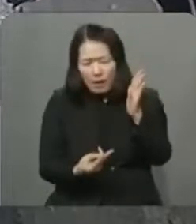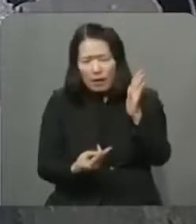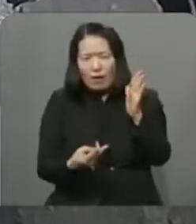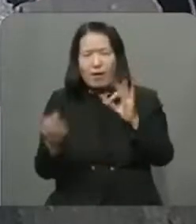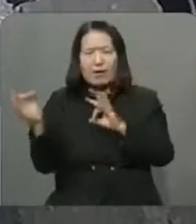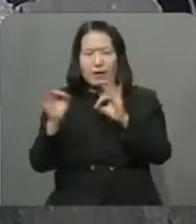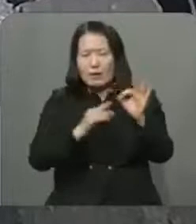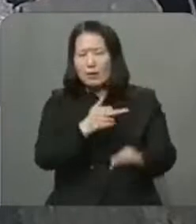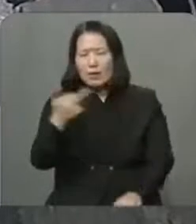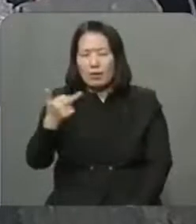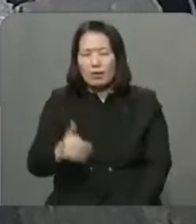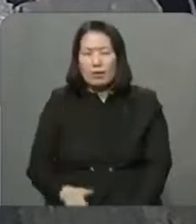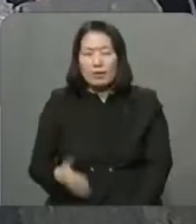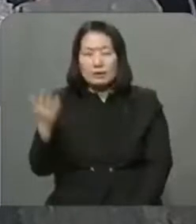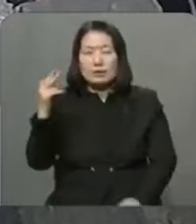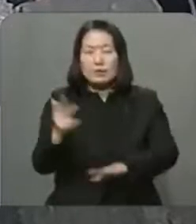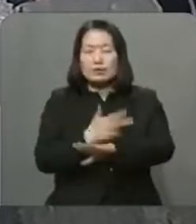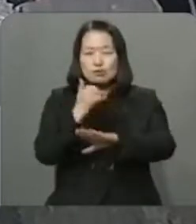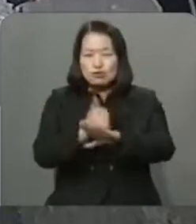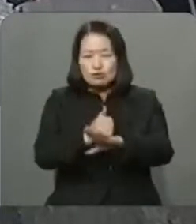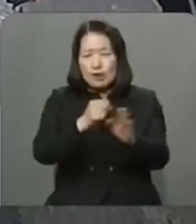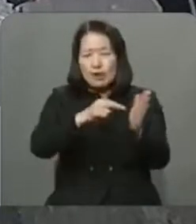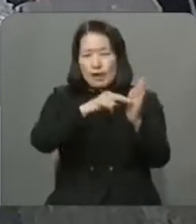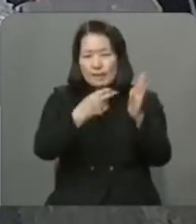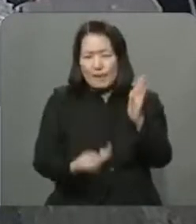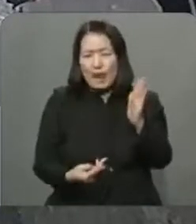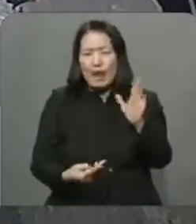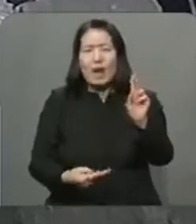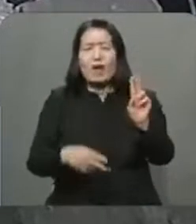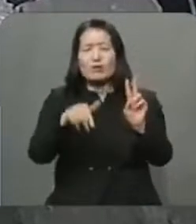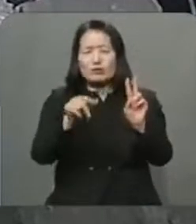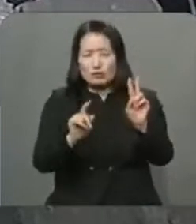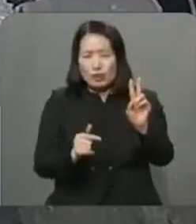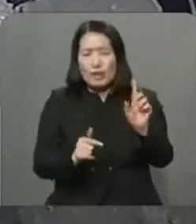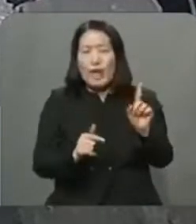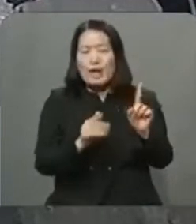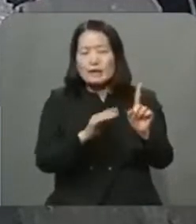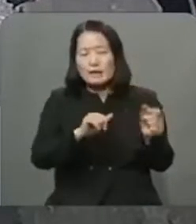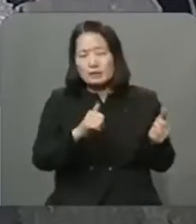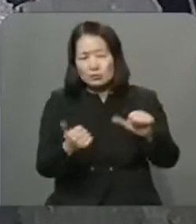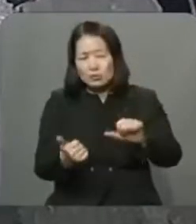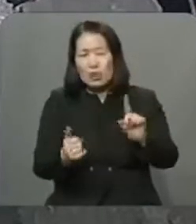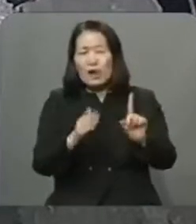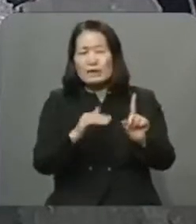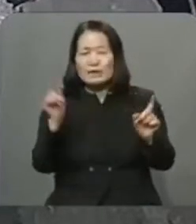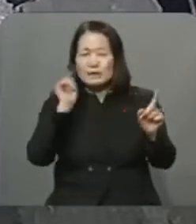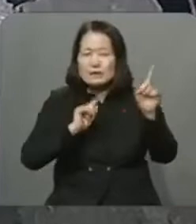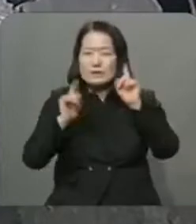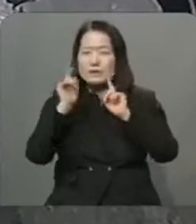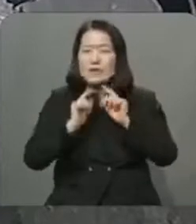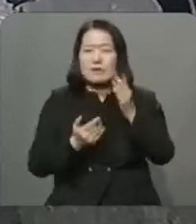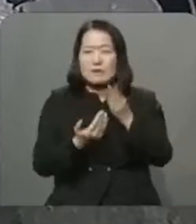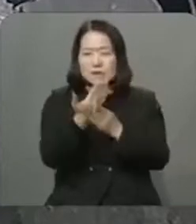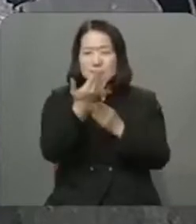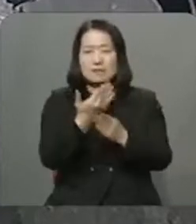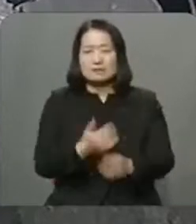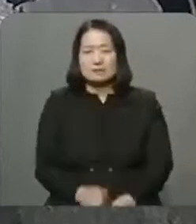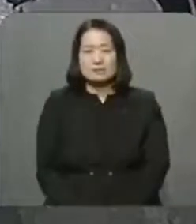있는데 지난 주말 강원도에서 빙벽 사고 두 건으로 한 명이 숨지고 한 명이 다쳤습니다. 조효연 기자의